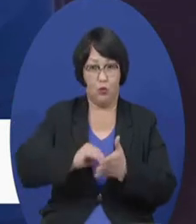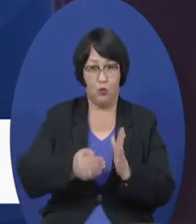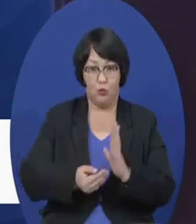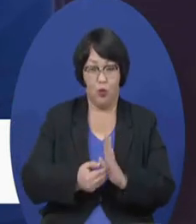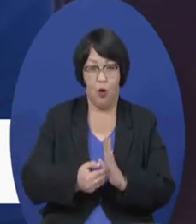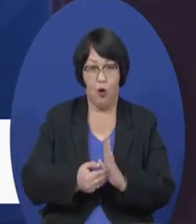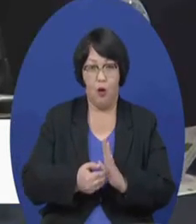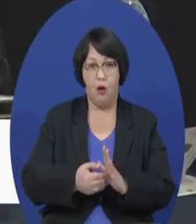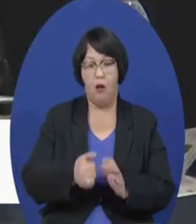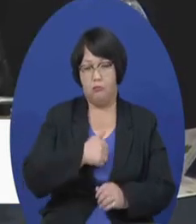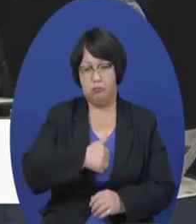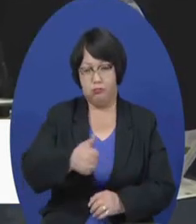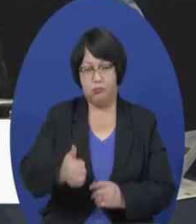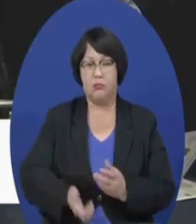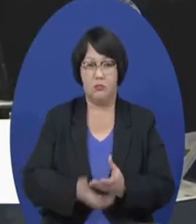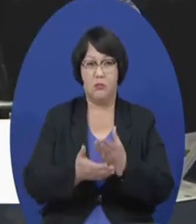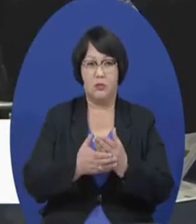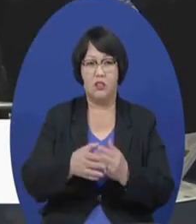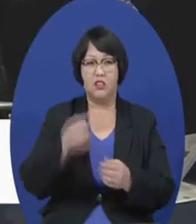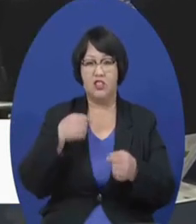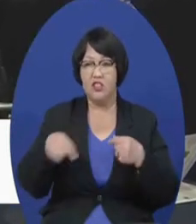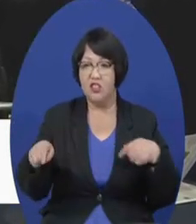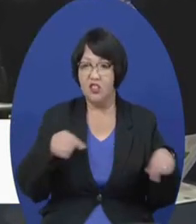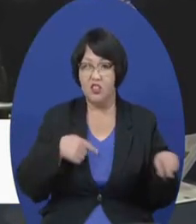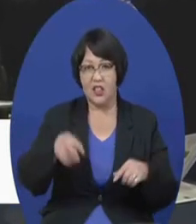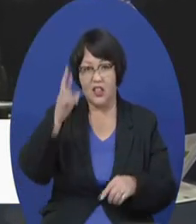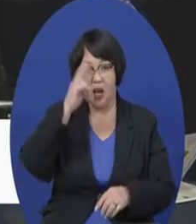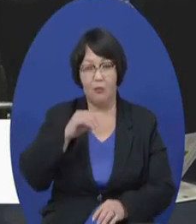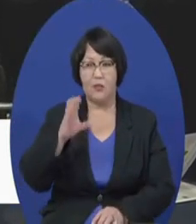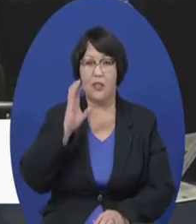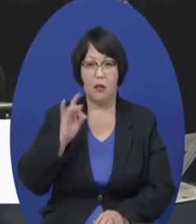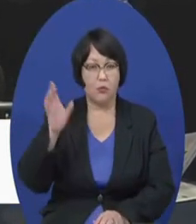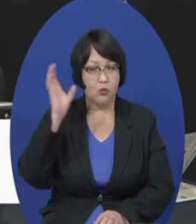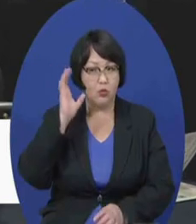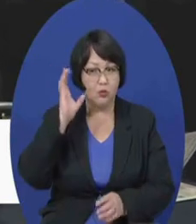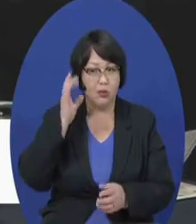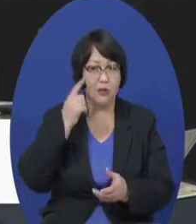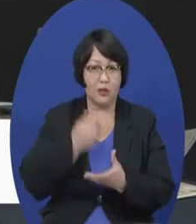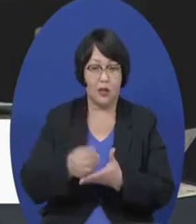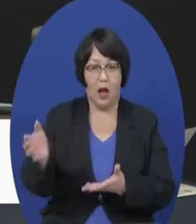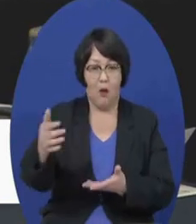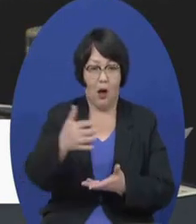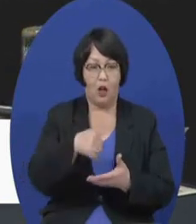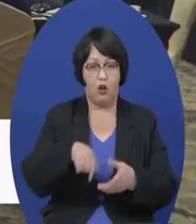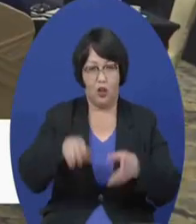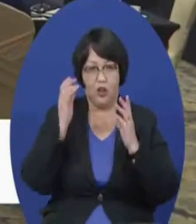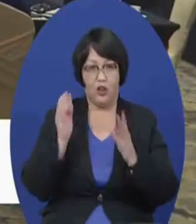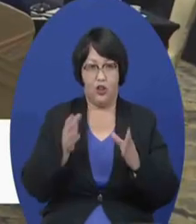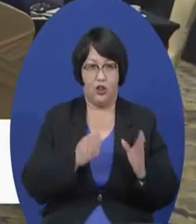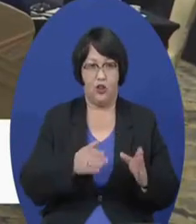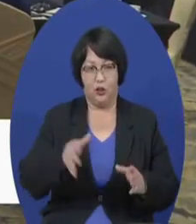хэрэгжүүлнэ. Тиймээс салбарынхны санал бодлыг байнга сонсож тухай бүртээ шийдлээ гаргаад явуу гэдгийг ерөнхий сайд